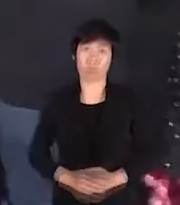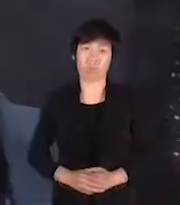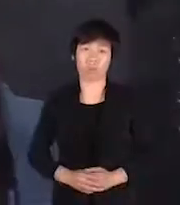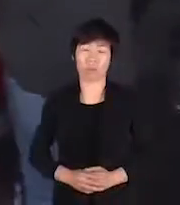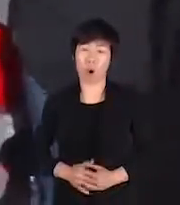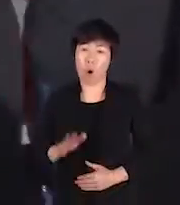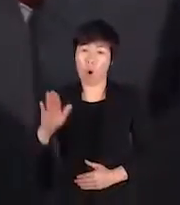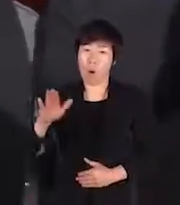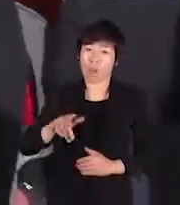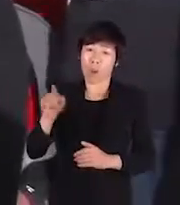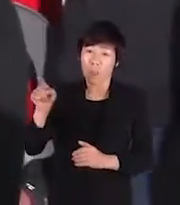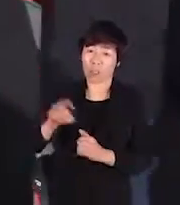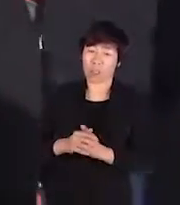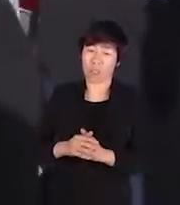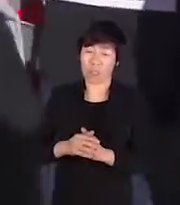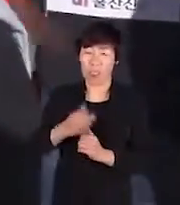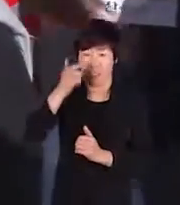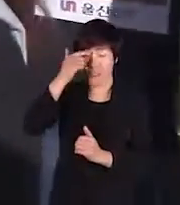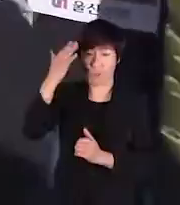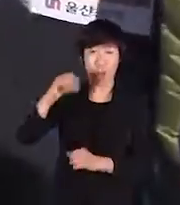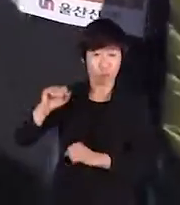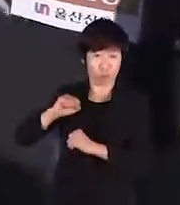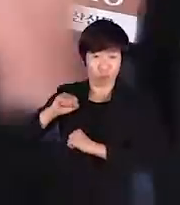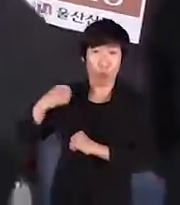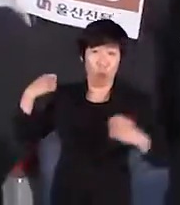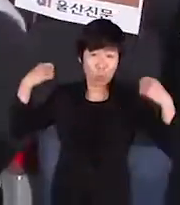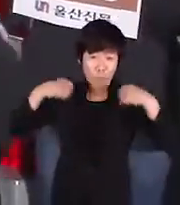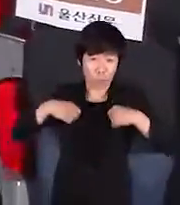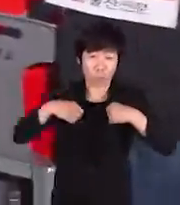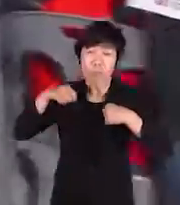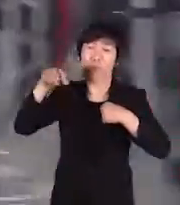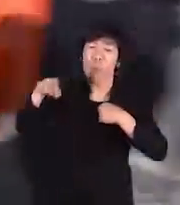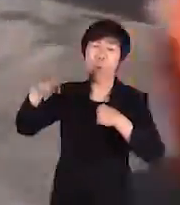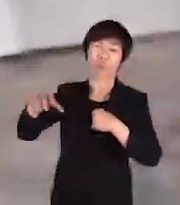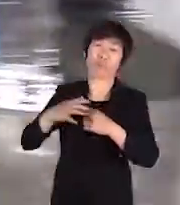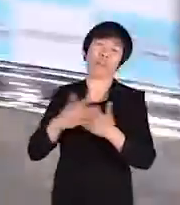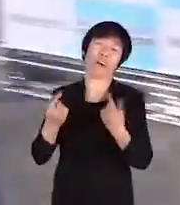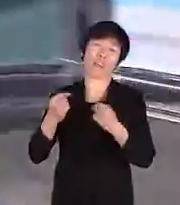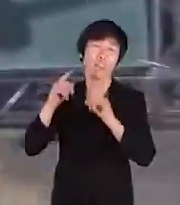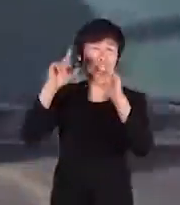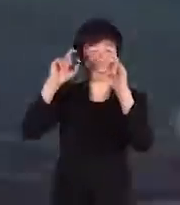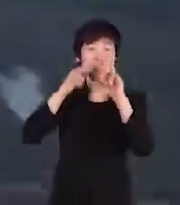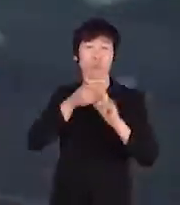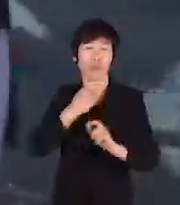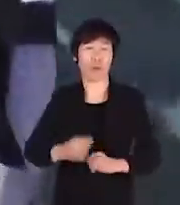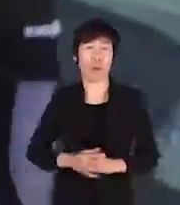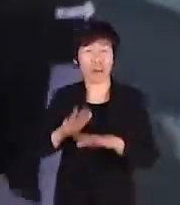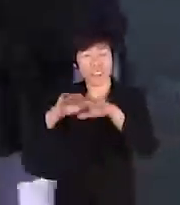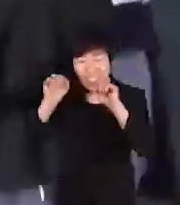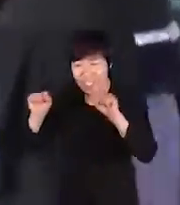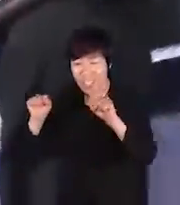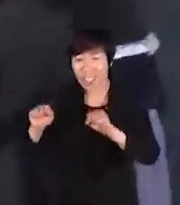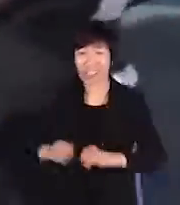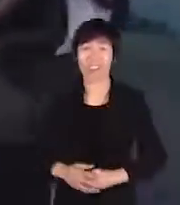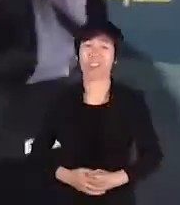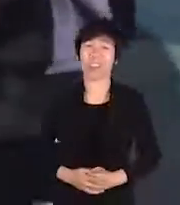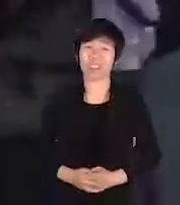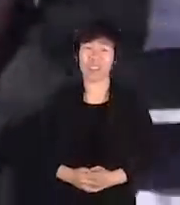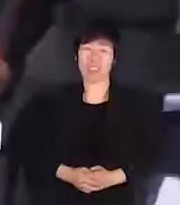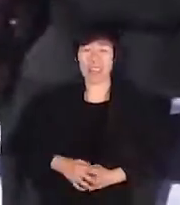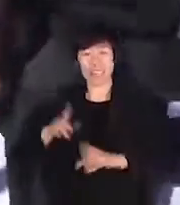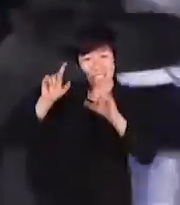피디님, 저기요. 전통 병사복장을 한 안내위원 있는데요. 저희 같이 사진 찍어요. 안녕하세요. 한번 한번